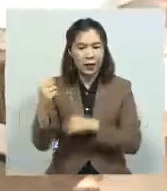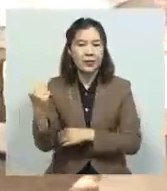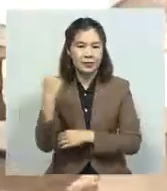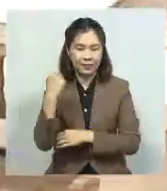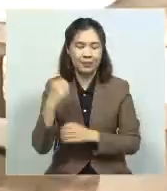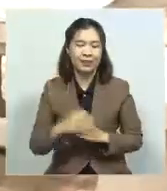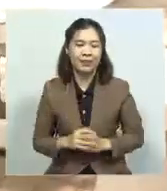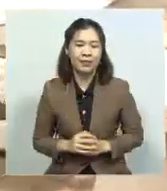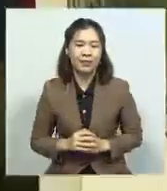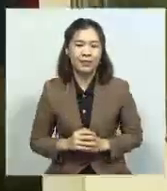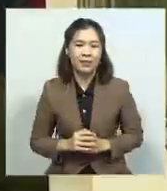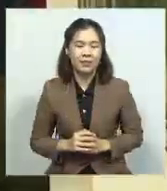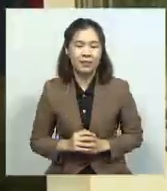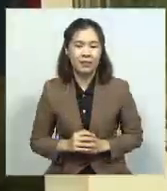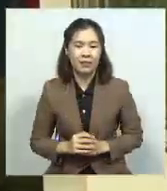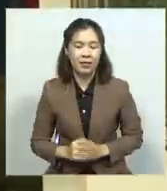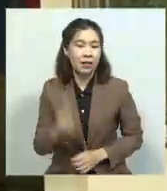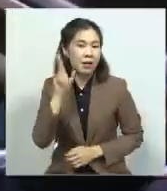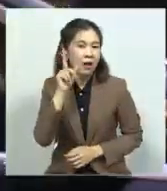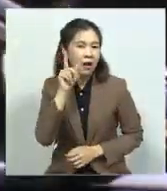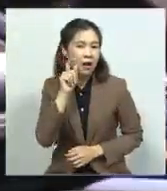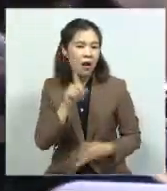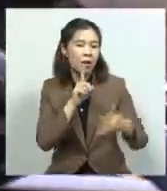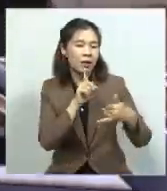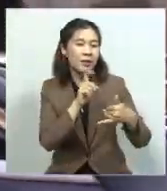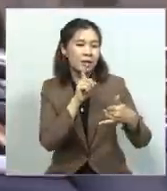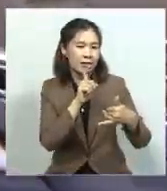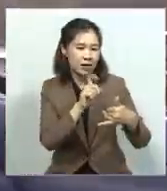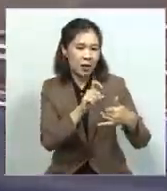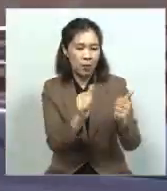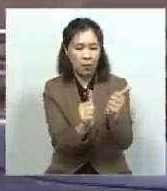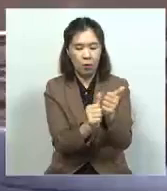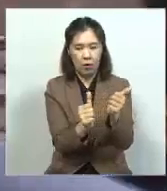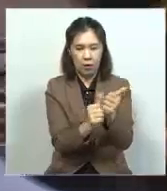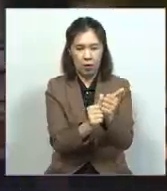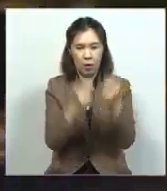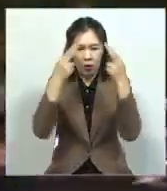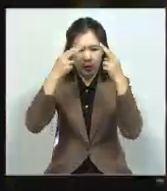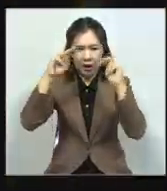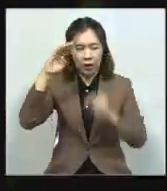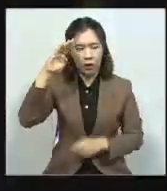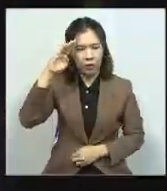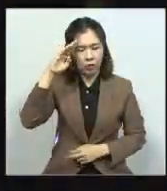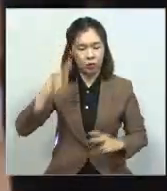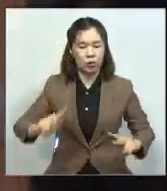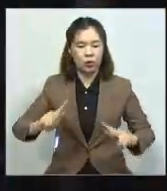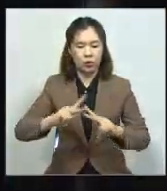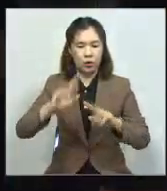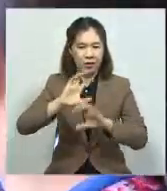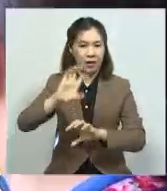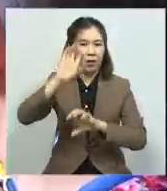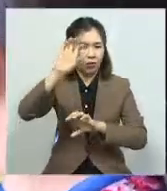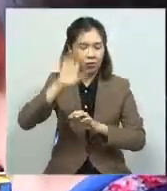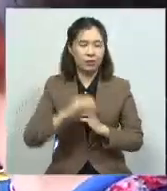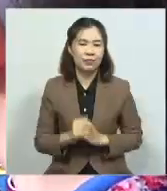ที่ค่ะประเด็นที่เกิดขึ้นผู้สื่อข่าวไปสอบถามทางพลเอกประวิตรวงษ์สุวรรณรองนายกรัฐมนตรีและรัฐมนตรีว่าการกระทรวงกลาโหมด้ว